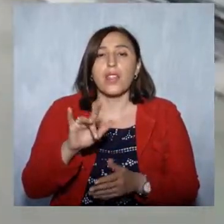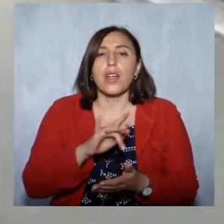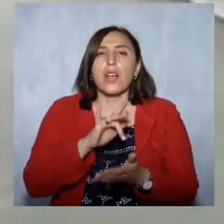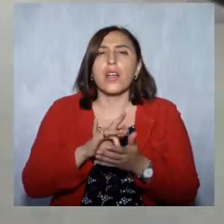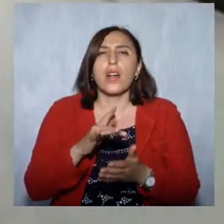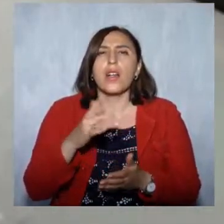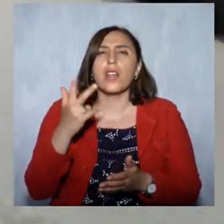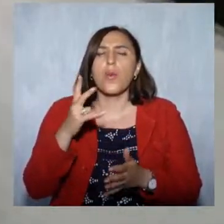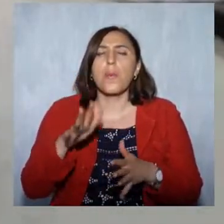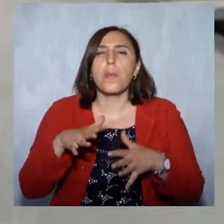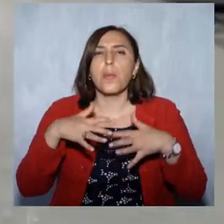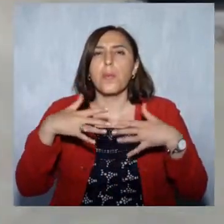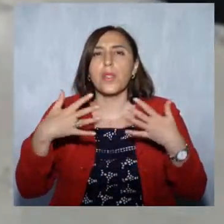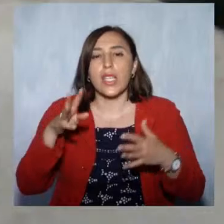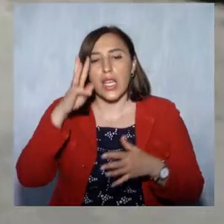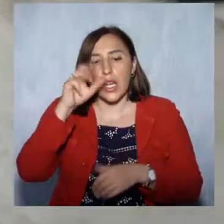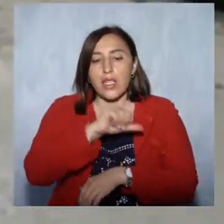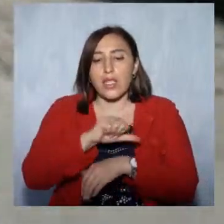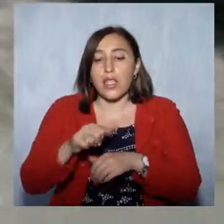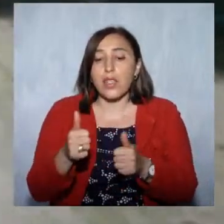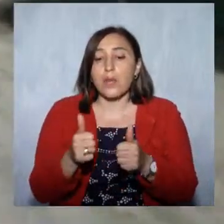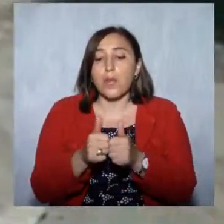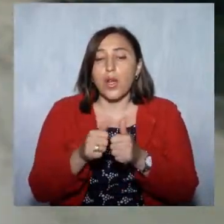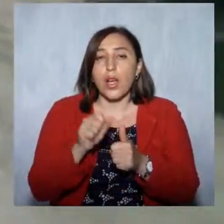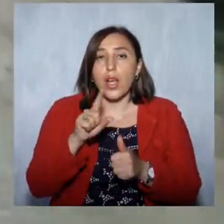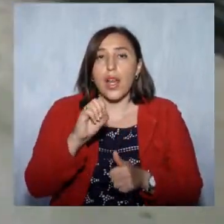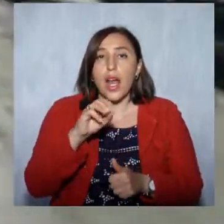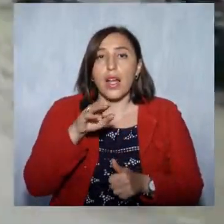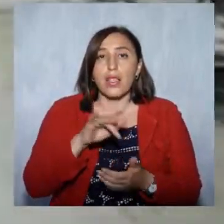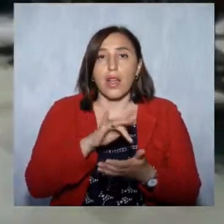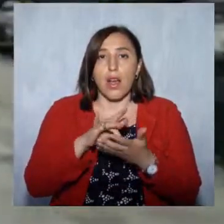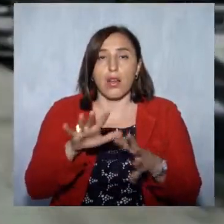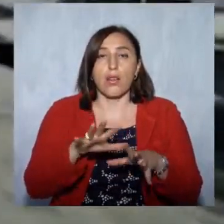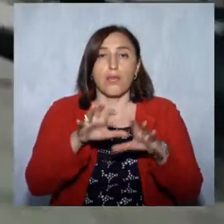խոշորագույն քաղաքի Իրանի սահմանից ոչ հեռու գտնվող Հերատի նկատմամբ։